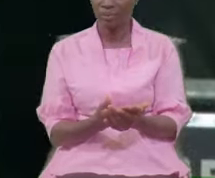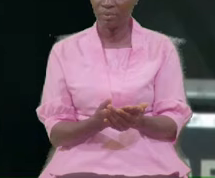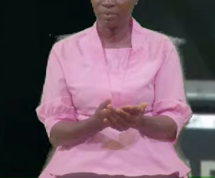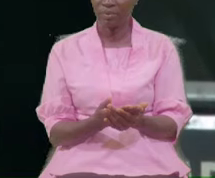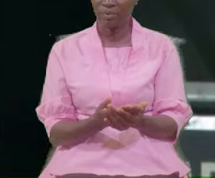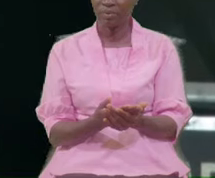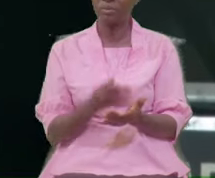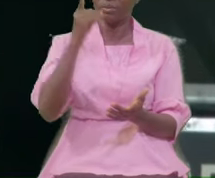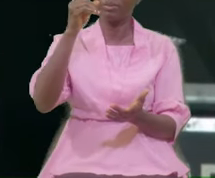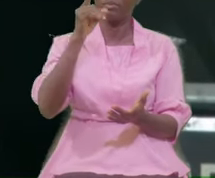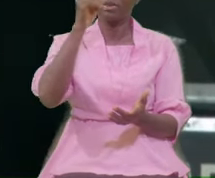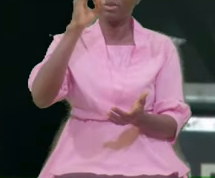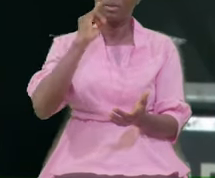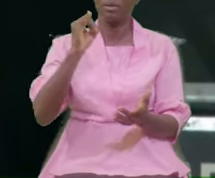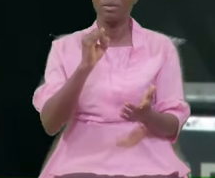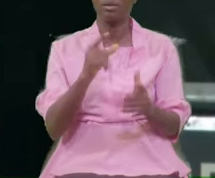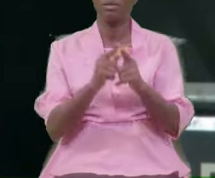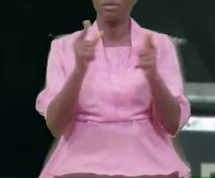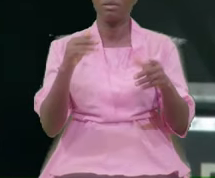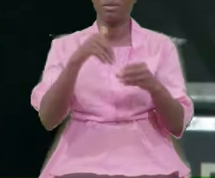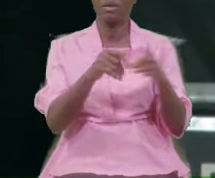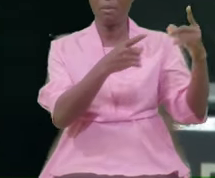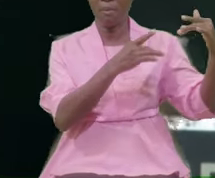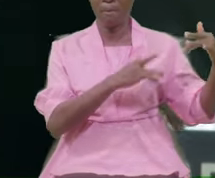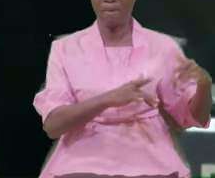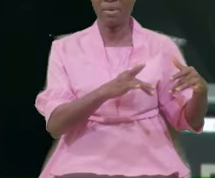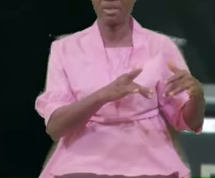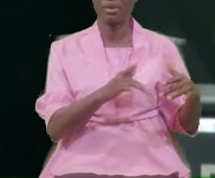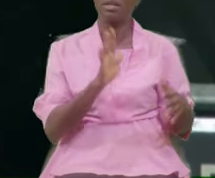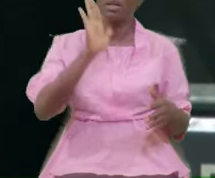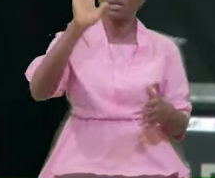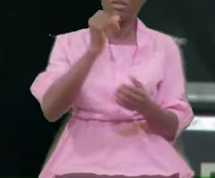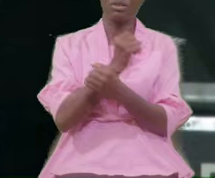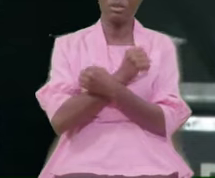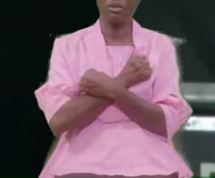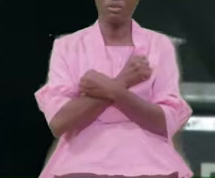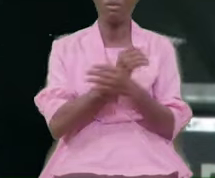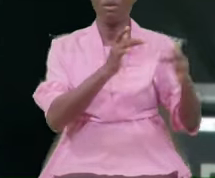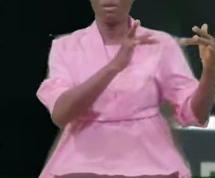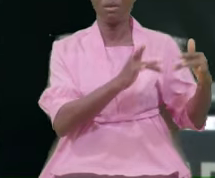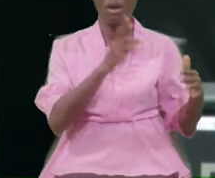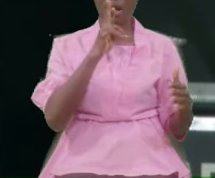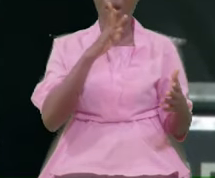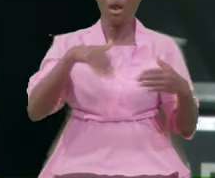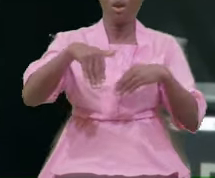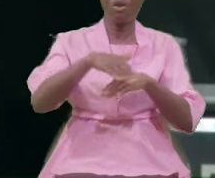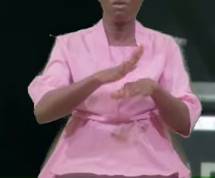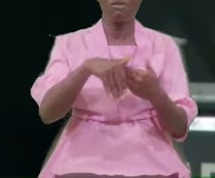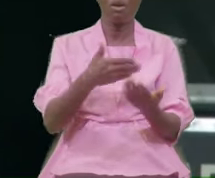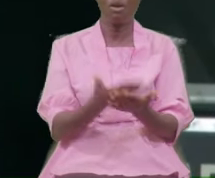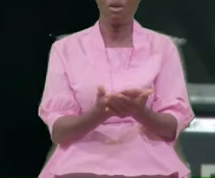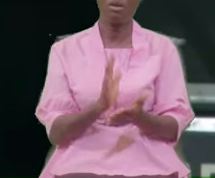gra love his compion over all his works